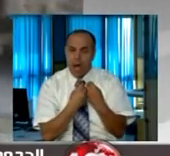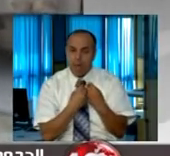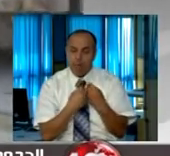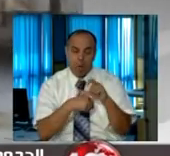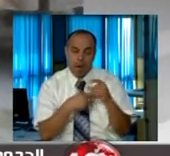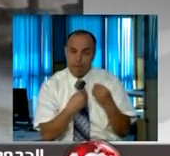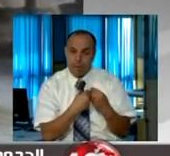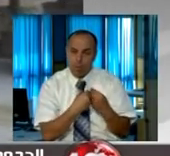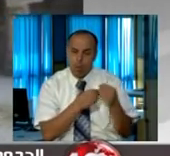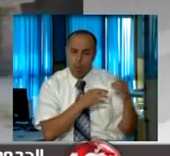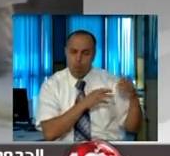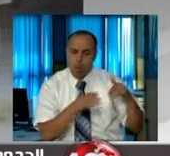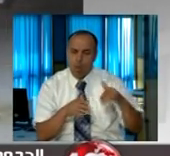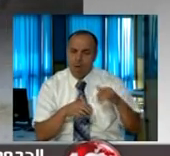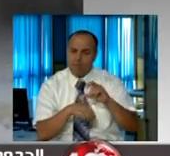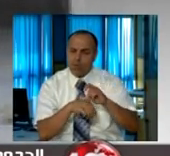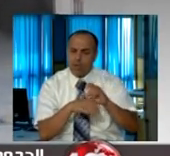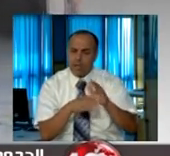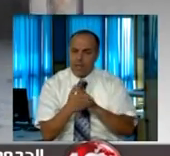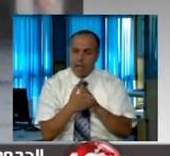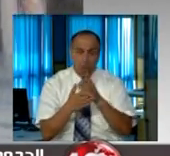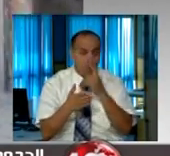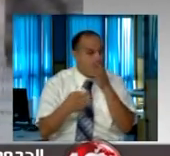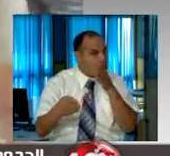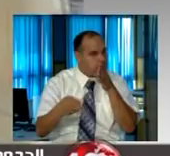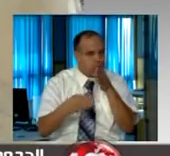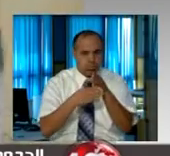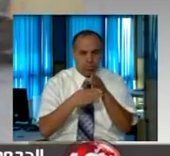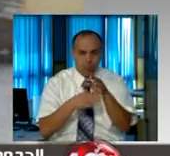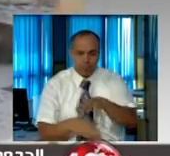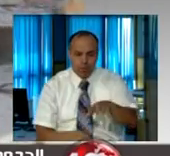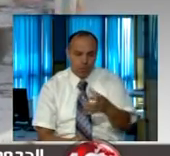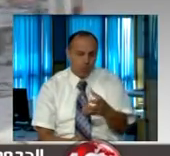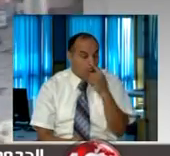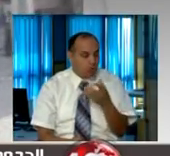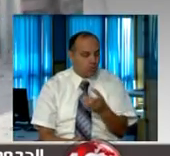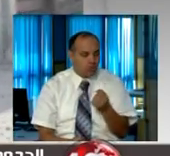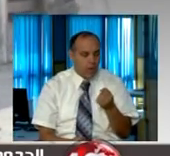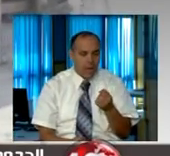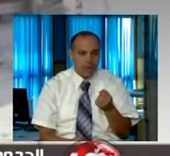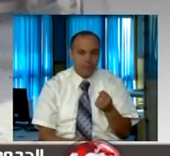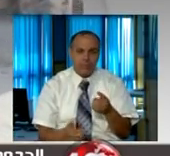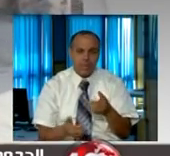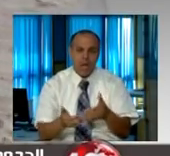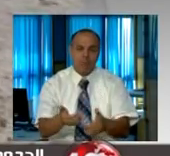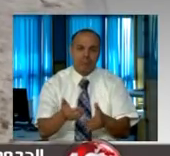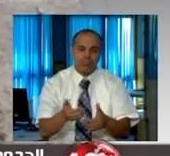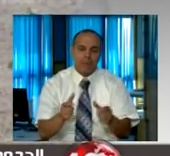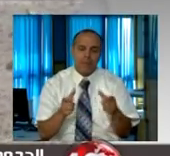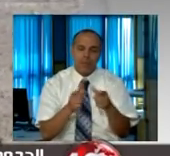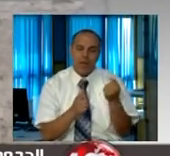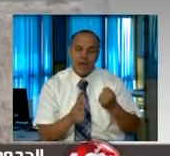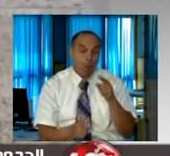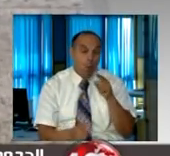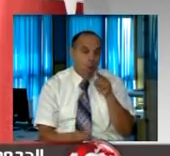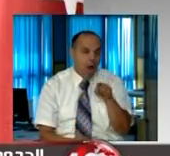وأنقرة، واحتشدوا في الجانب التركي تحذيرا لهجوم من أجل استعادة جرابلس آخر المعابر الواقعة تحت التنظيم